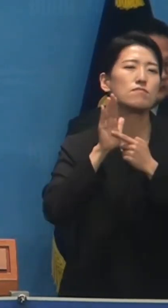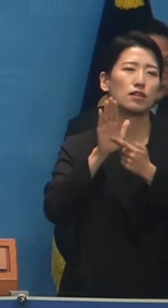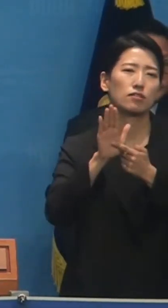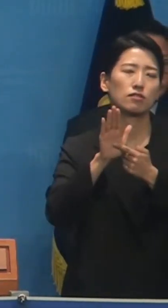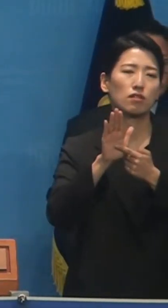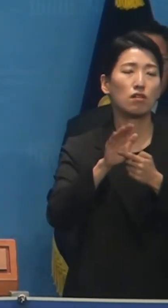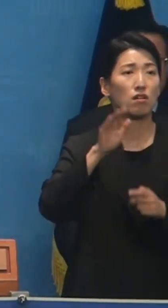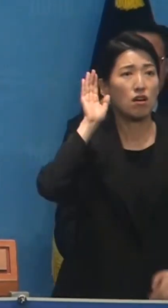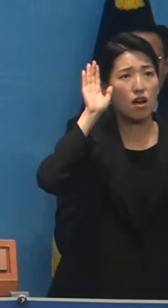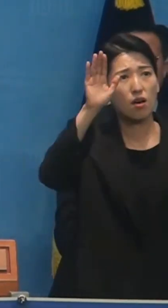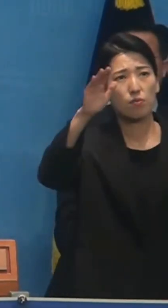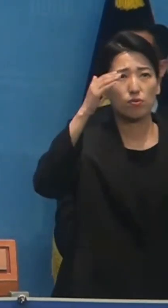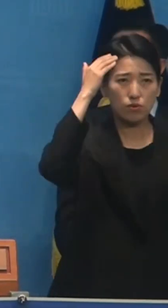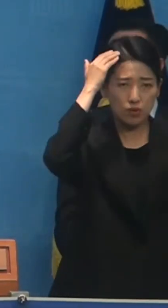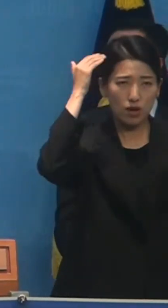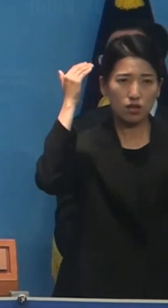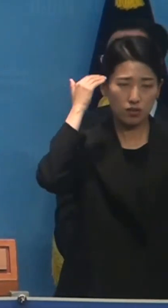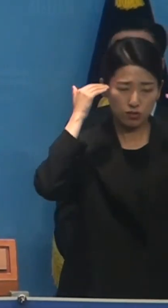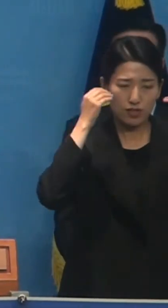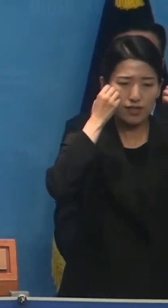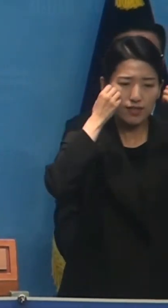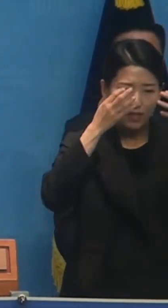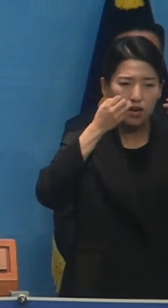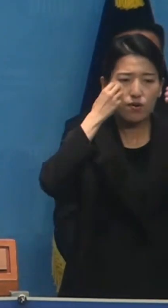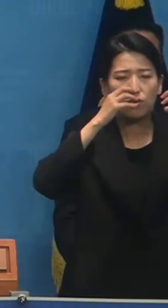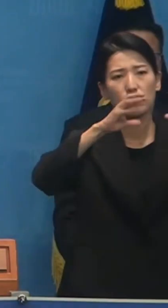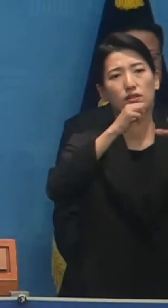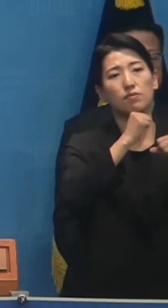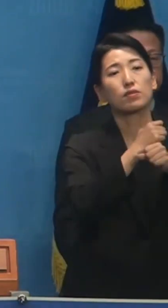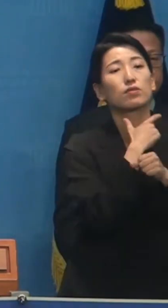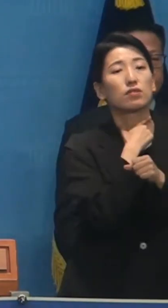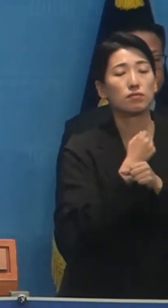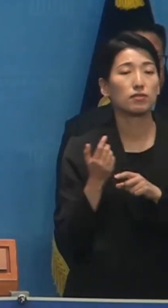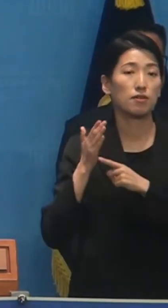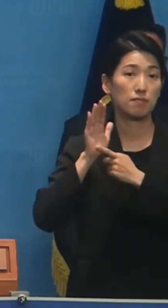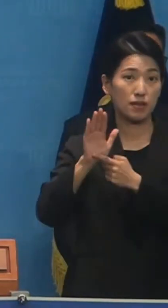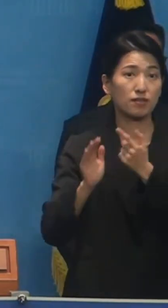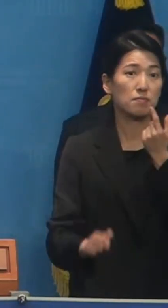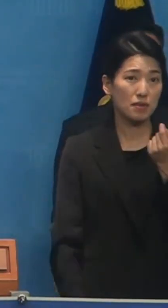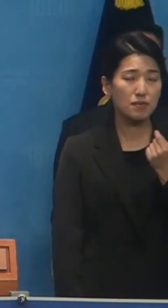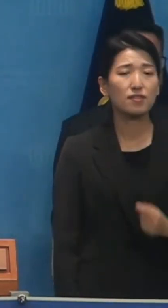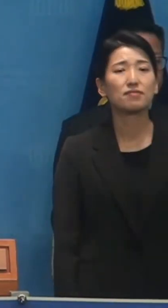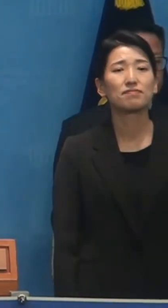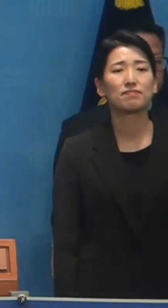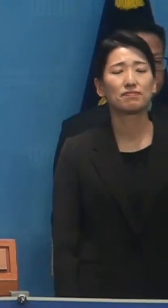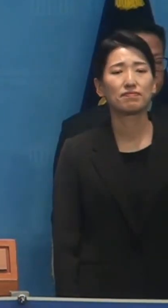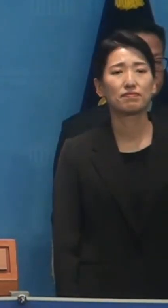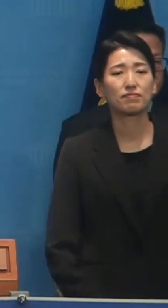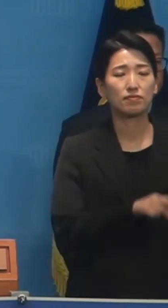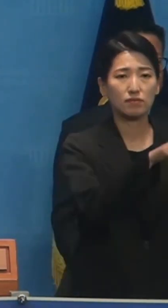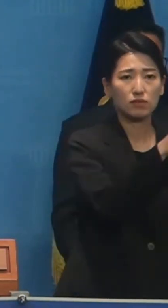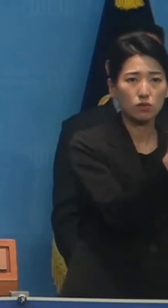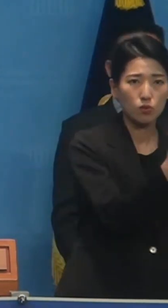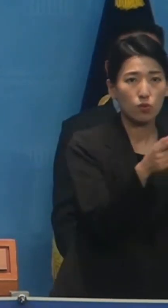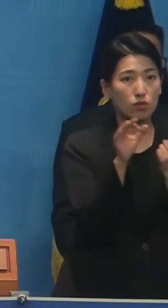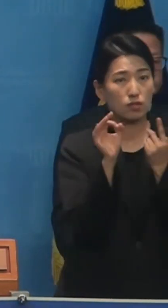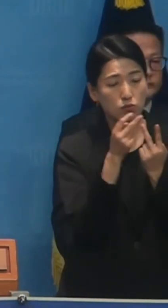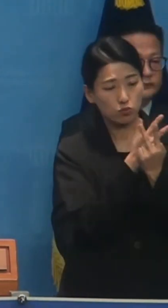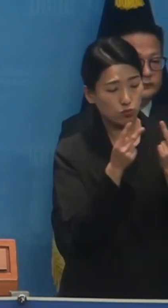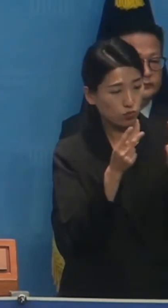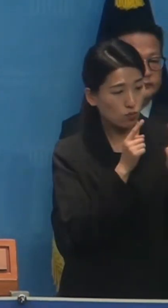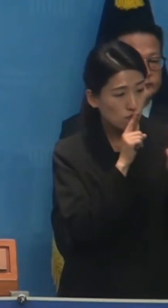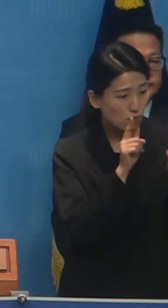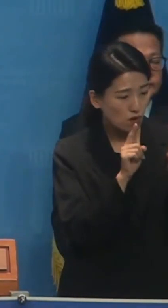함께 만들어가자라는 취지로 말씀을 하신 바가 있습니다. 두 분의 공통점은 대한민국을 바로